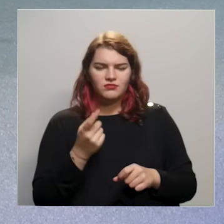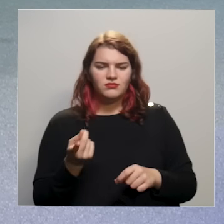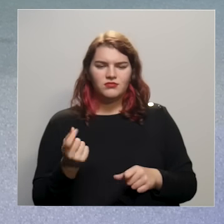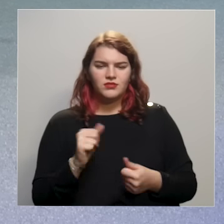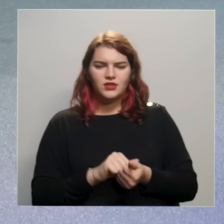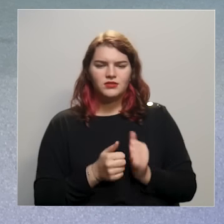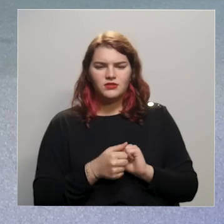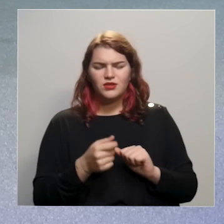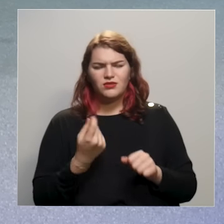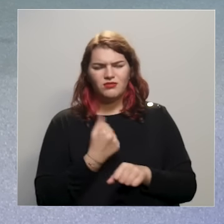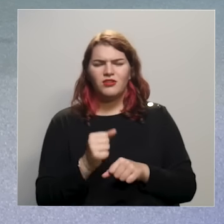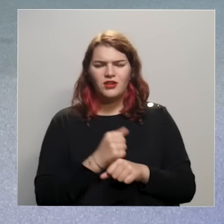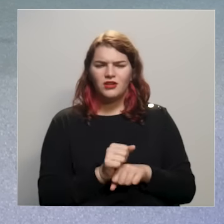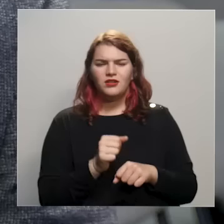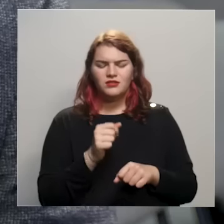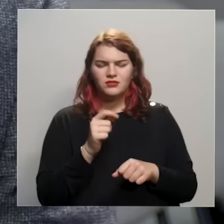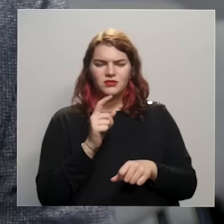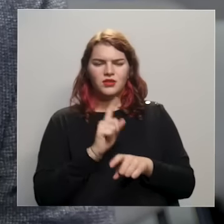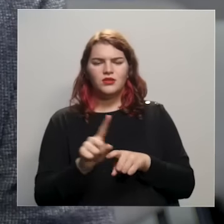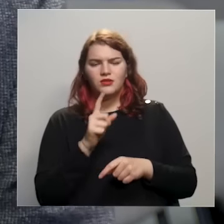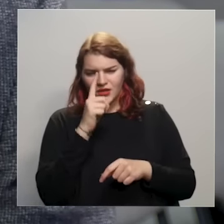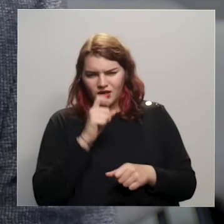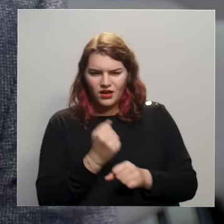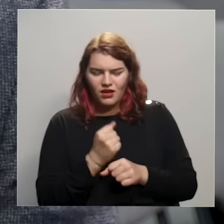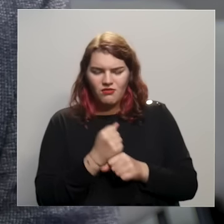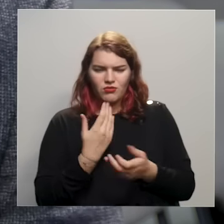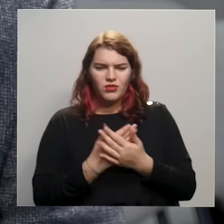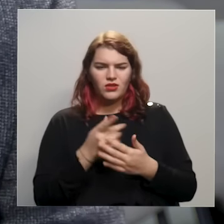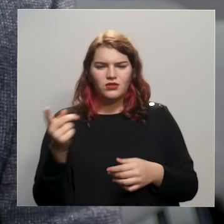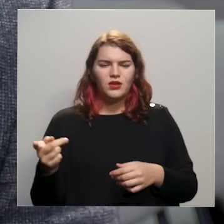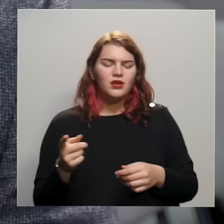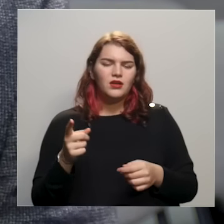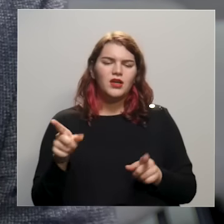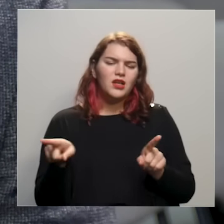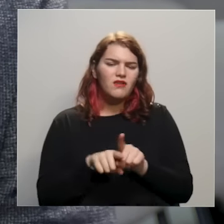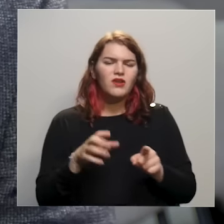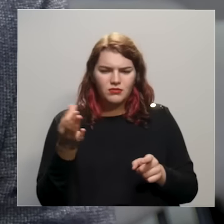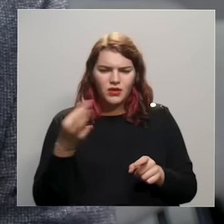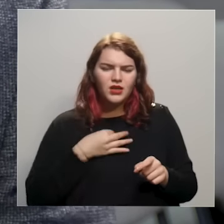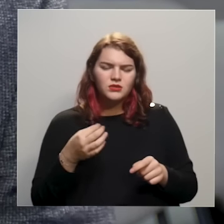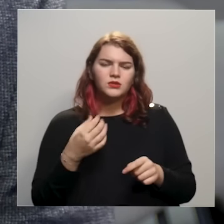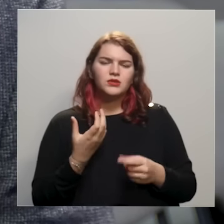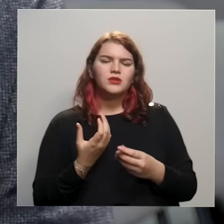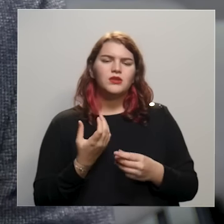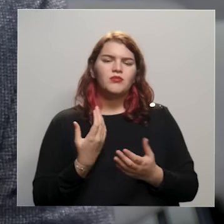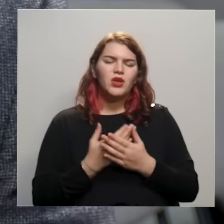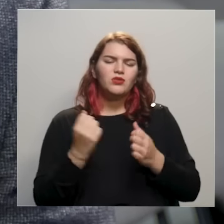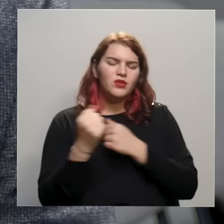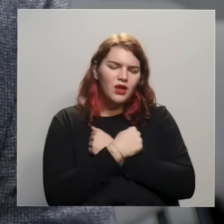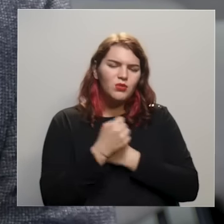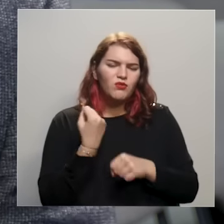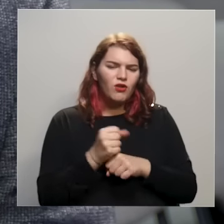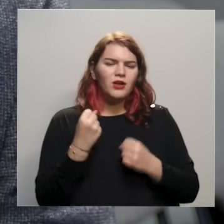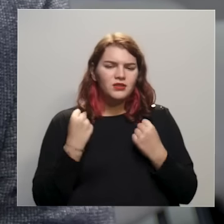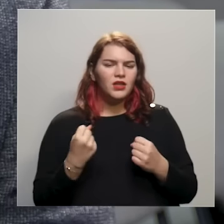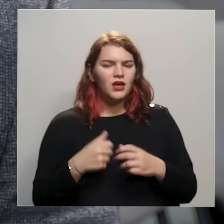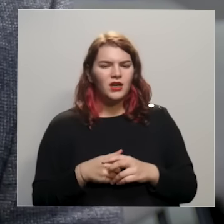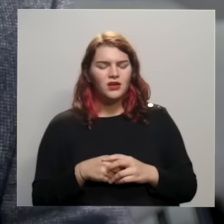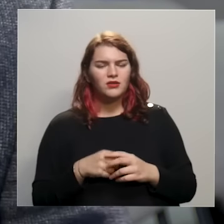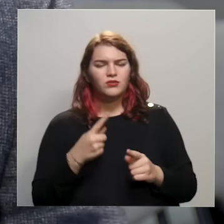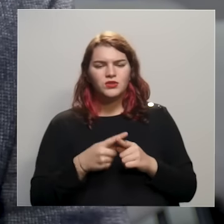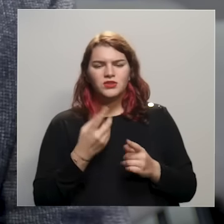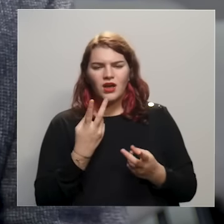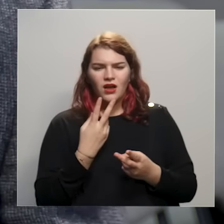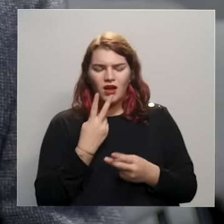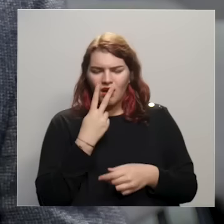băiat? Am făcut multe gafe față de ea și eu recunosc și ea o și spus. Că pentru că te-am iubit și pentru că eu am